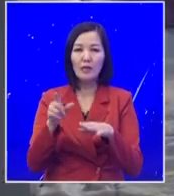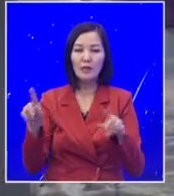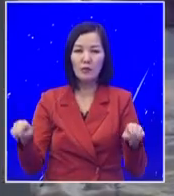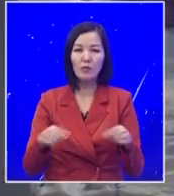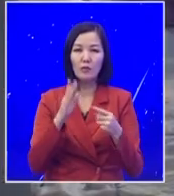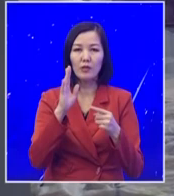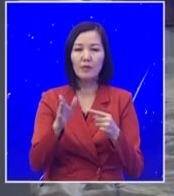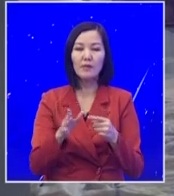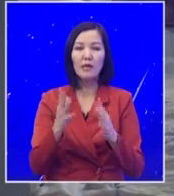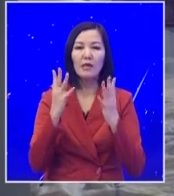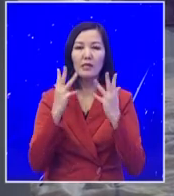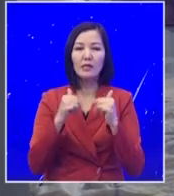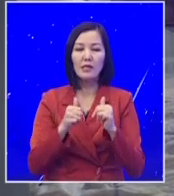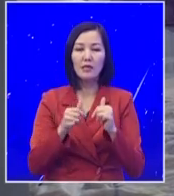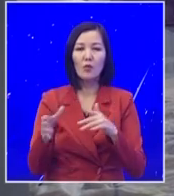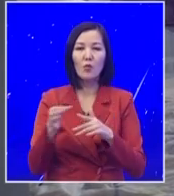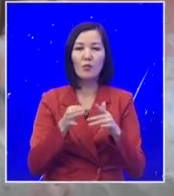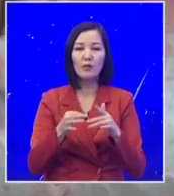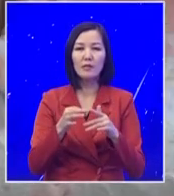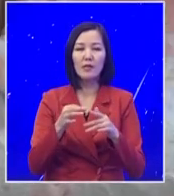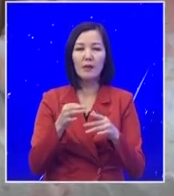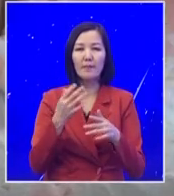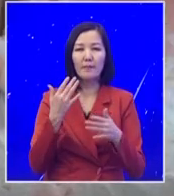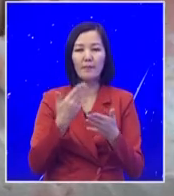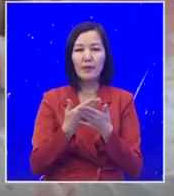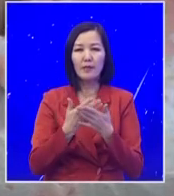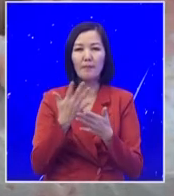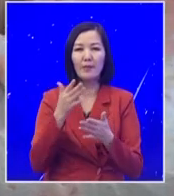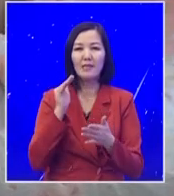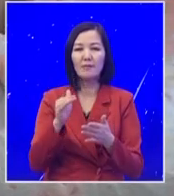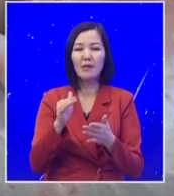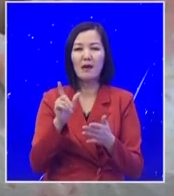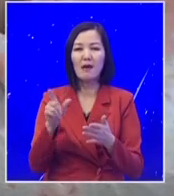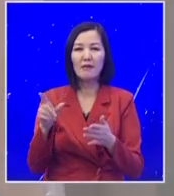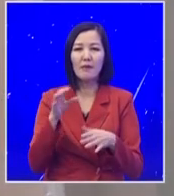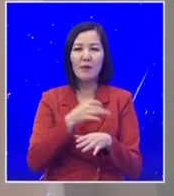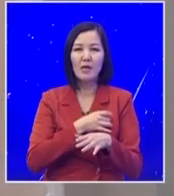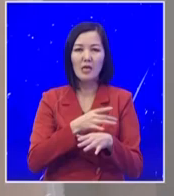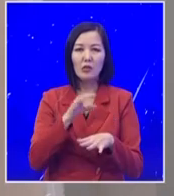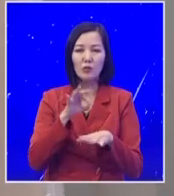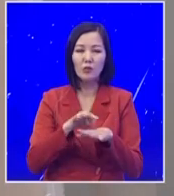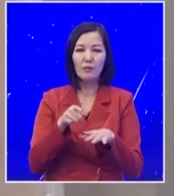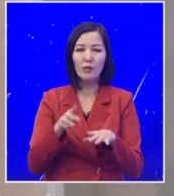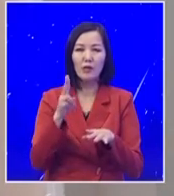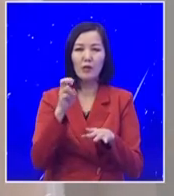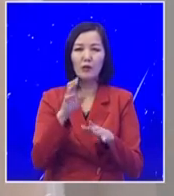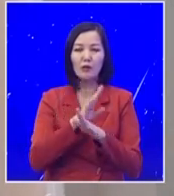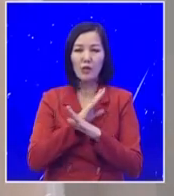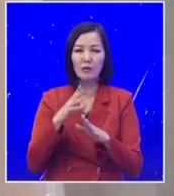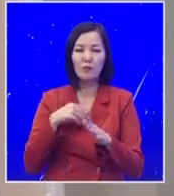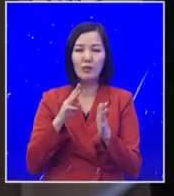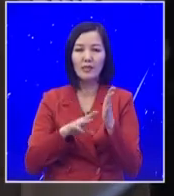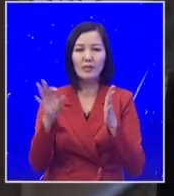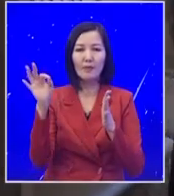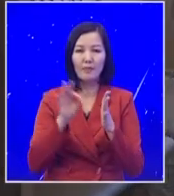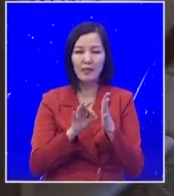оңалтамыз. Статистика бойынша облыста жылына орта есеппен 5000 адам инсульт алады. Оның 1200-і қайтыс болады. Яғни науқастың